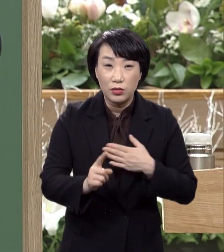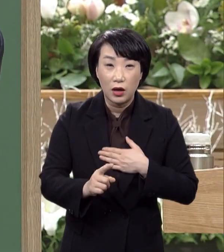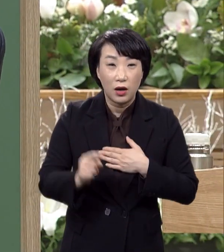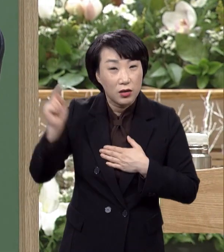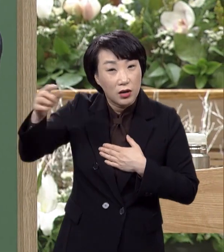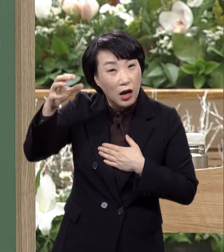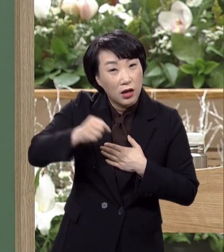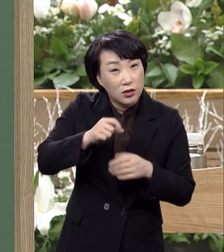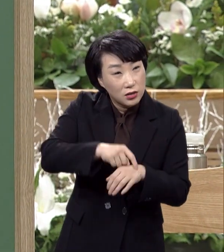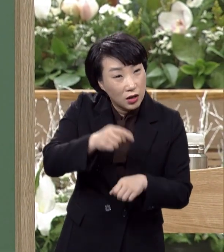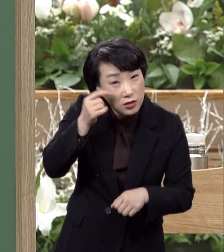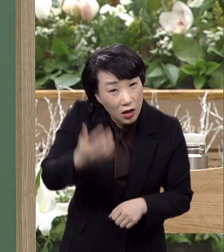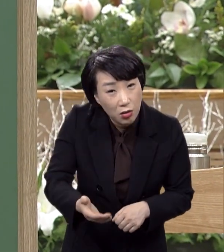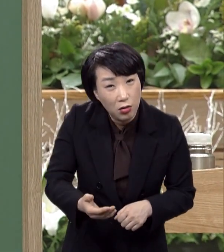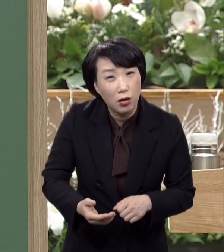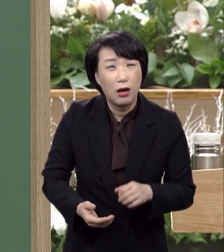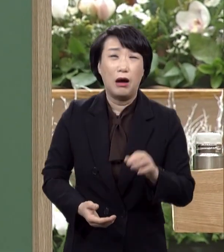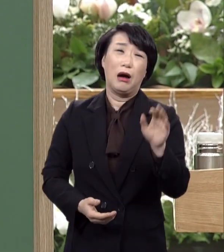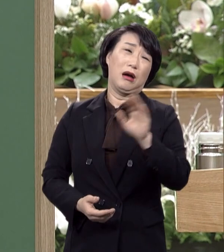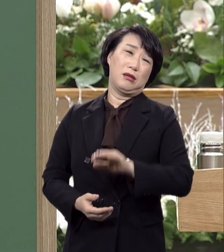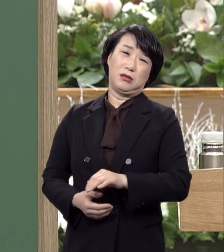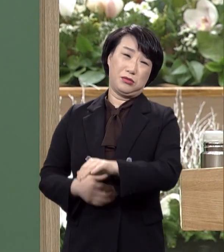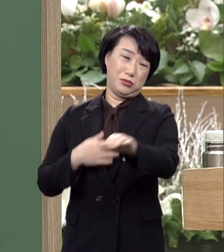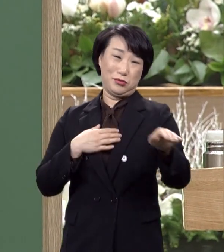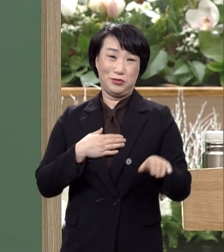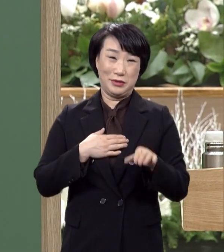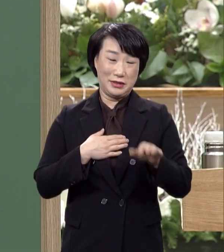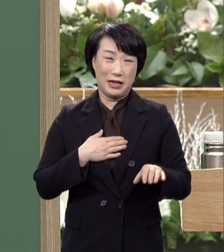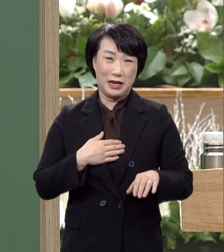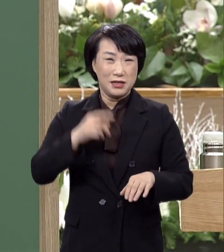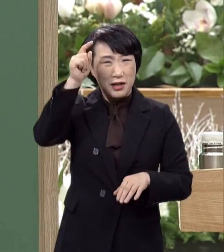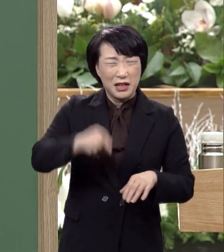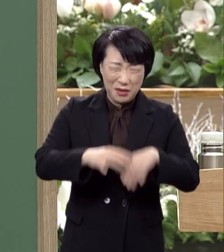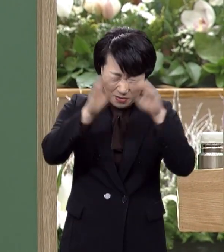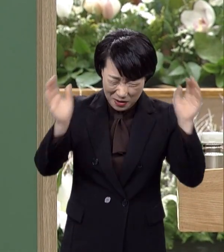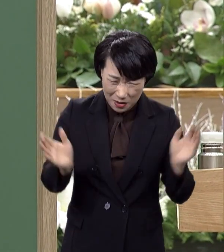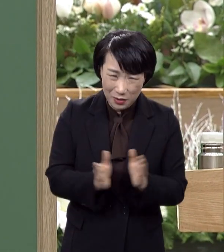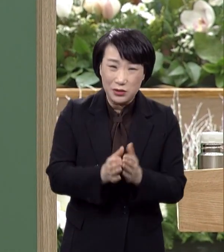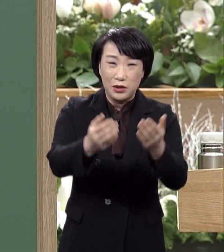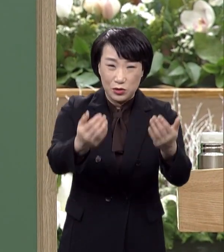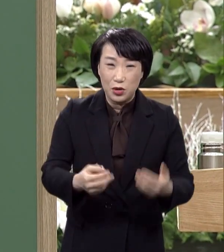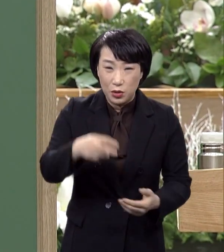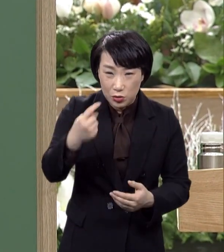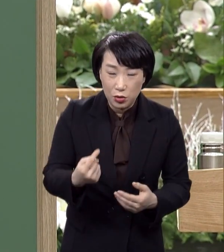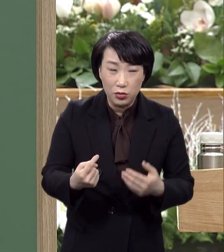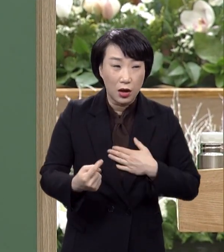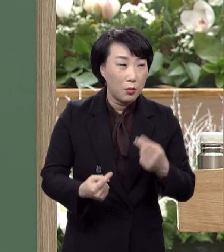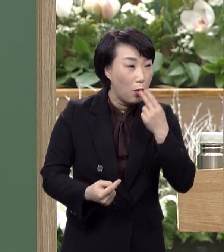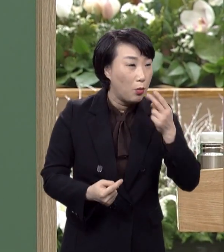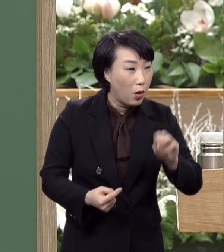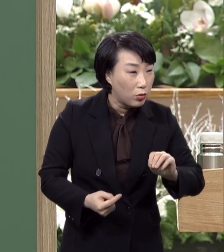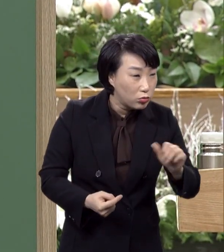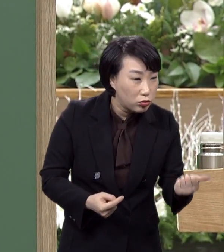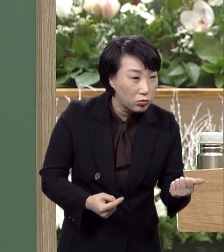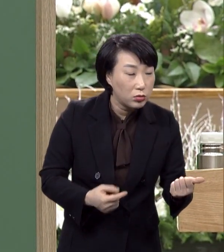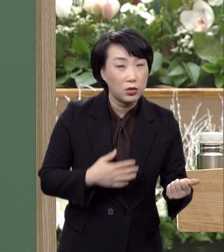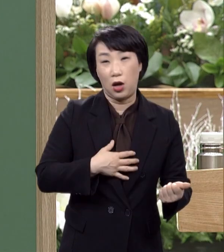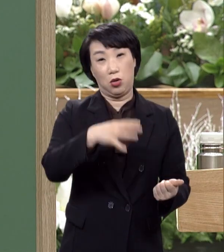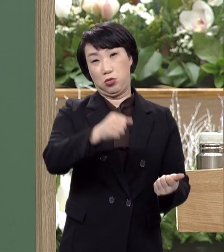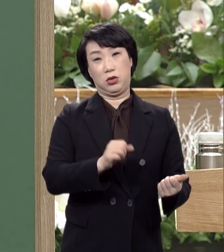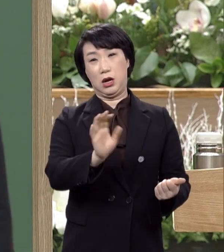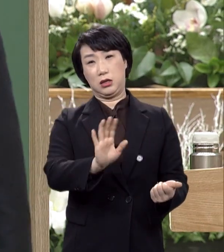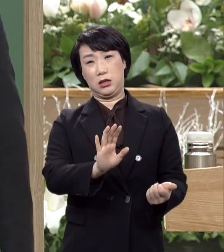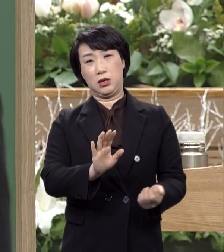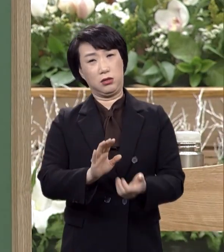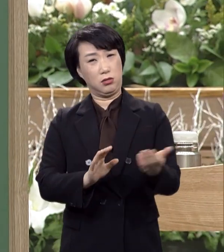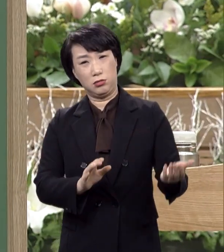시간이 있겠느냐 그 말이요. 우리는 천하를 다 줘도 목숨이 끝나면 내 것이